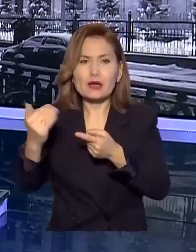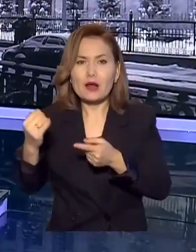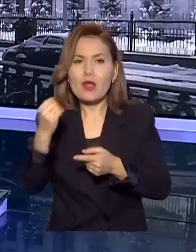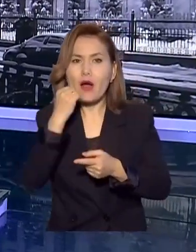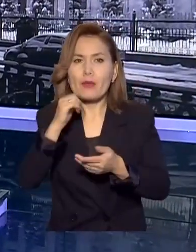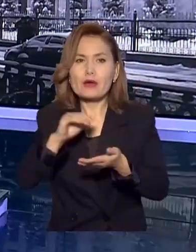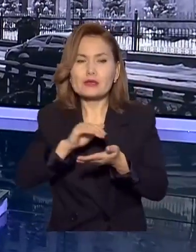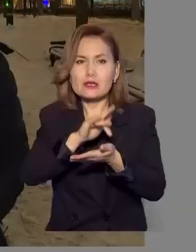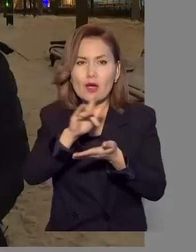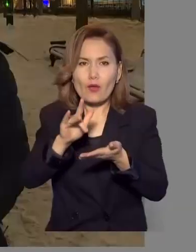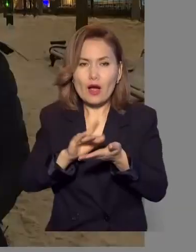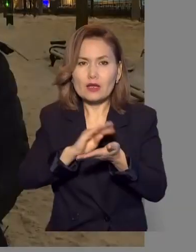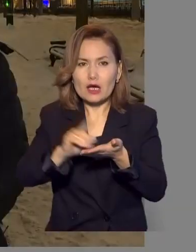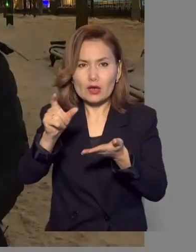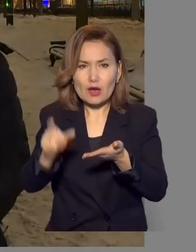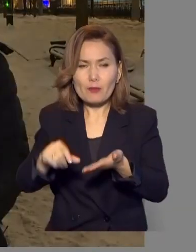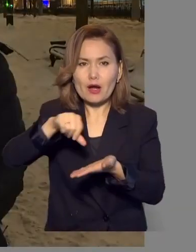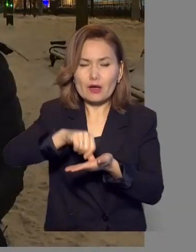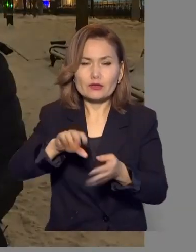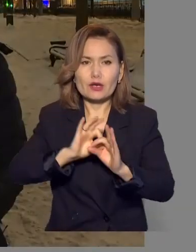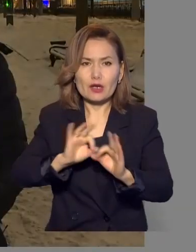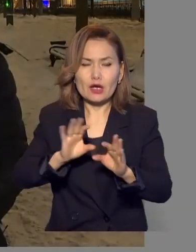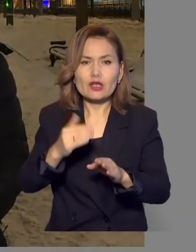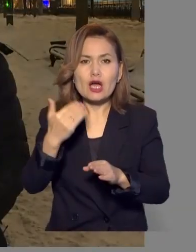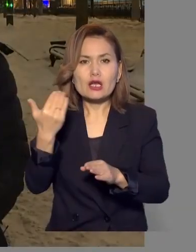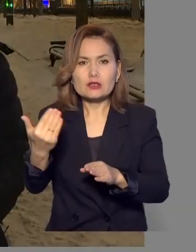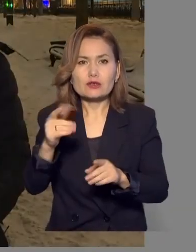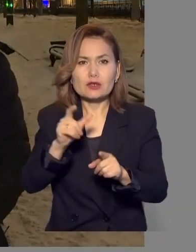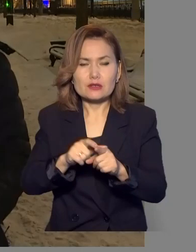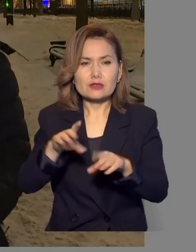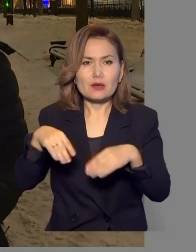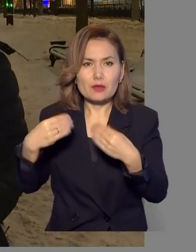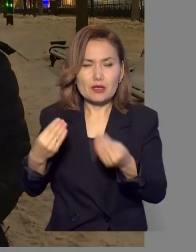Индира Бегайдар шығып тұр қазір. Индира, сөз сізде, тыңдап тұрмыз.